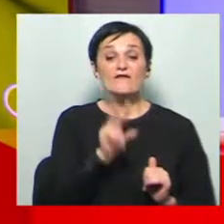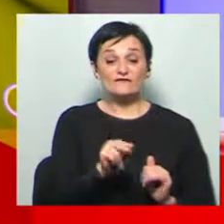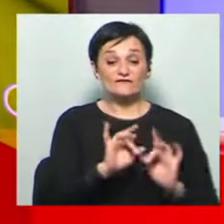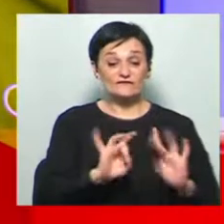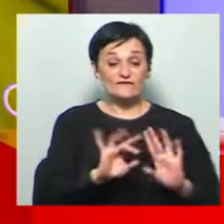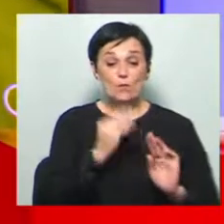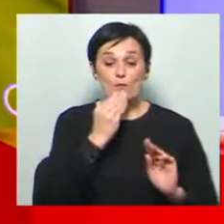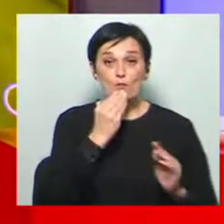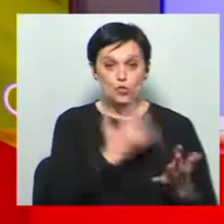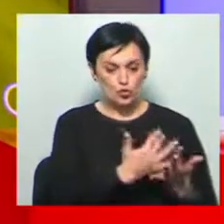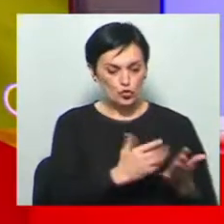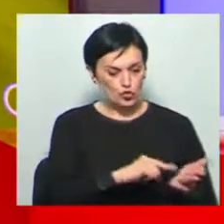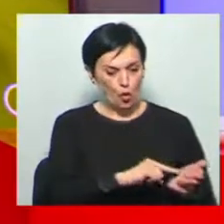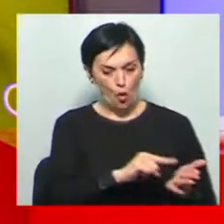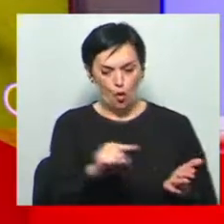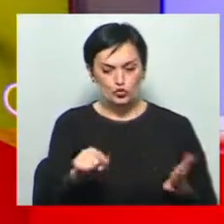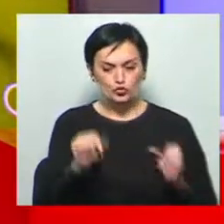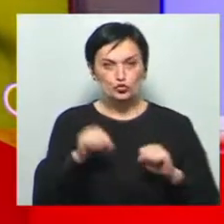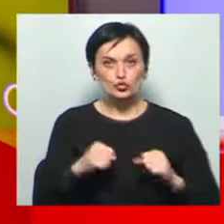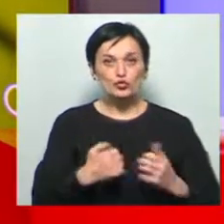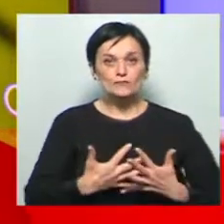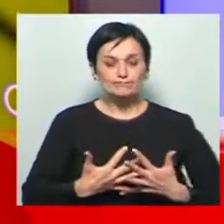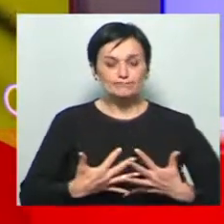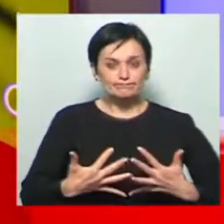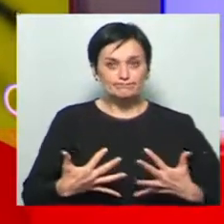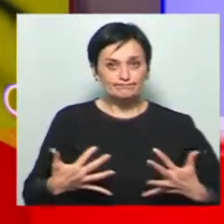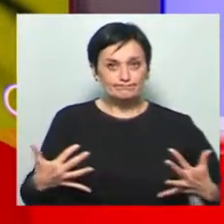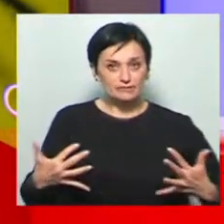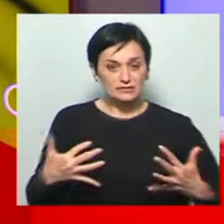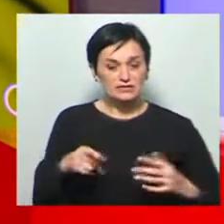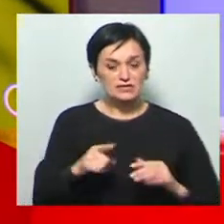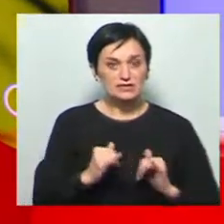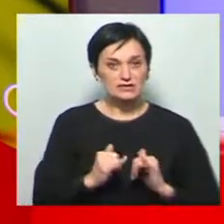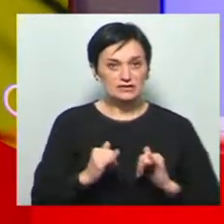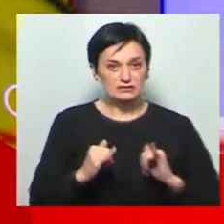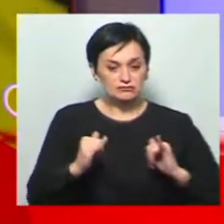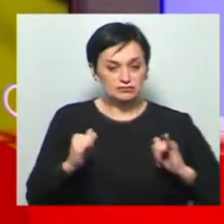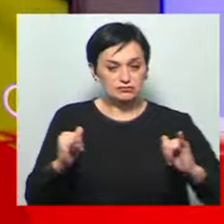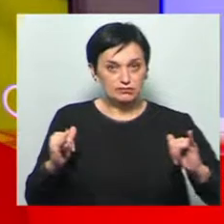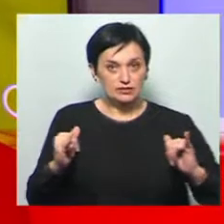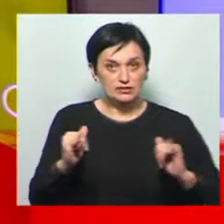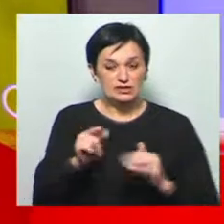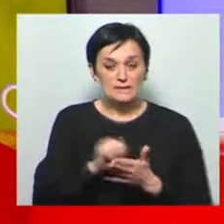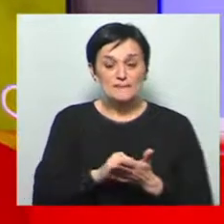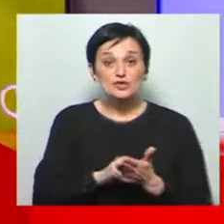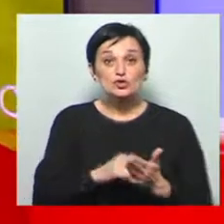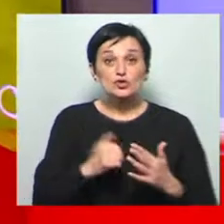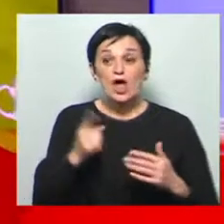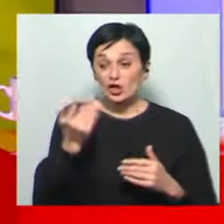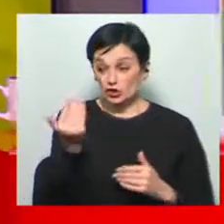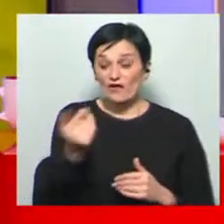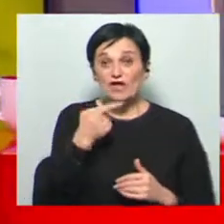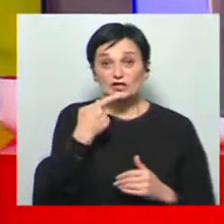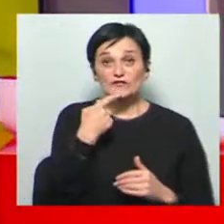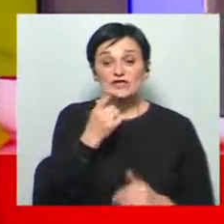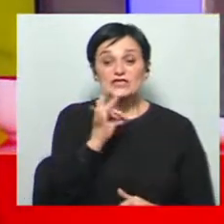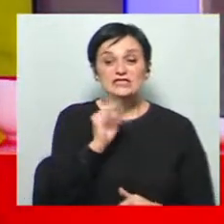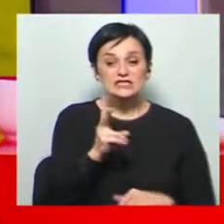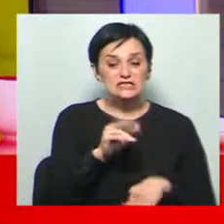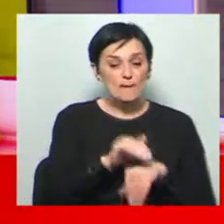პროდუქტი შეიძლება გახდეს წონის ზრდის მიზეზი. და თქვენ როგორც ახსენეთ, წონა არის ერთ-ერთი რისკ ფაქტორი,